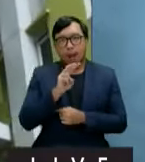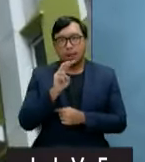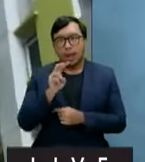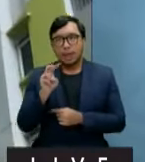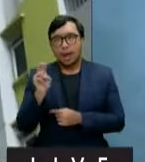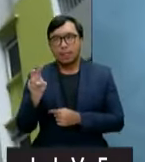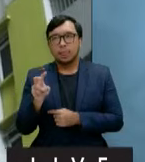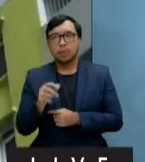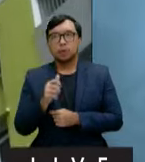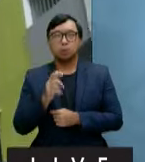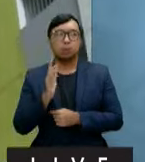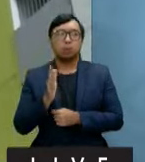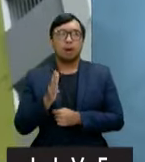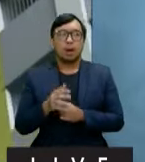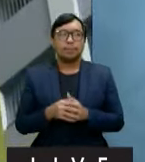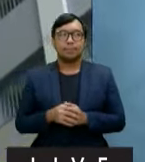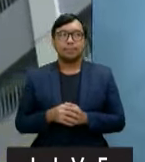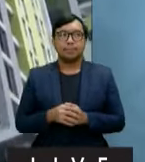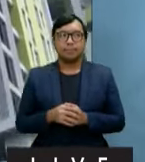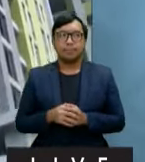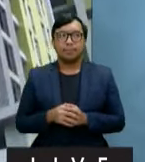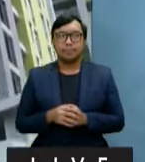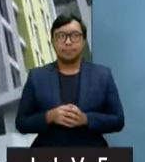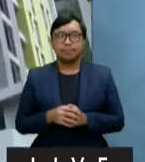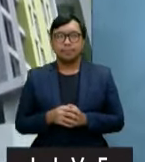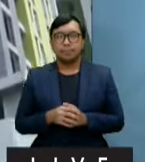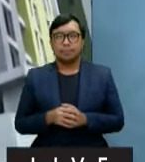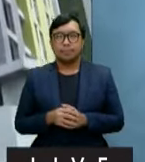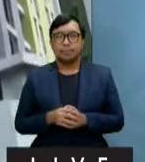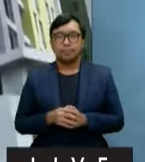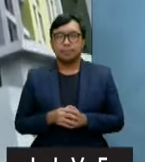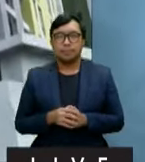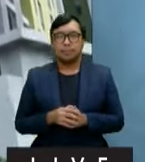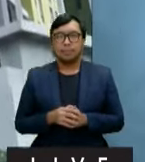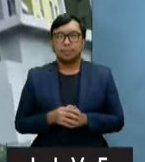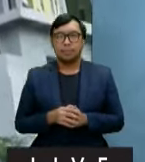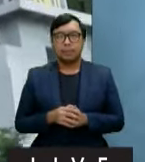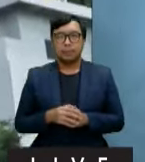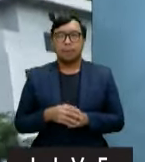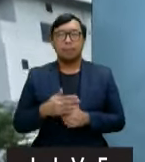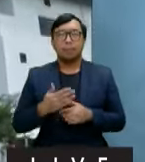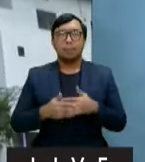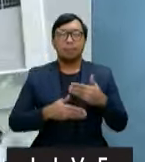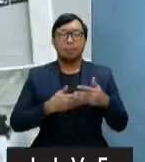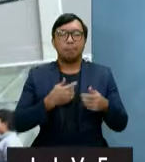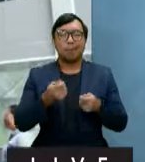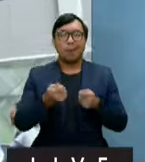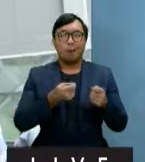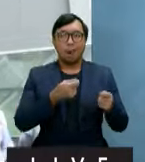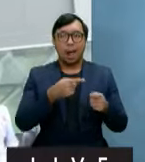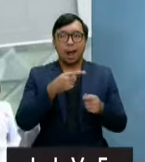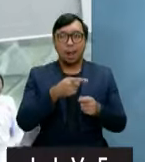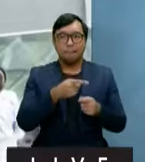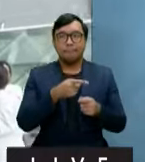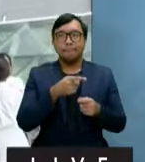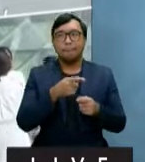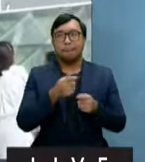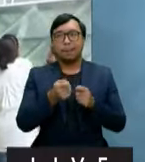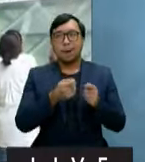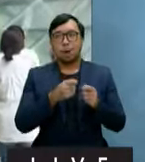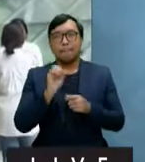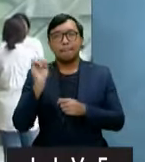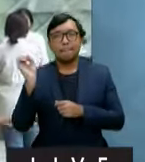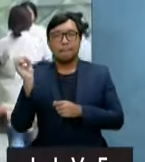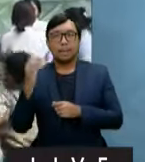rusun Pasar Rumput ini. Jadi informasi yang kami dapatkan dari pengelola bahwa ada sekitar 500 calon pemesan baru